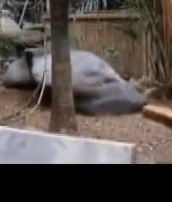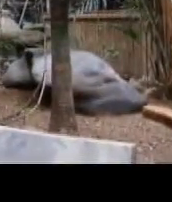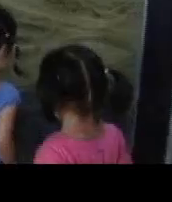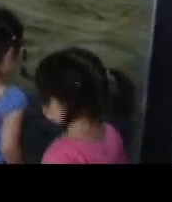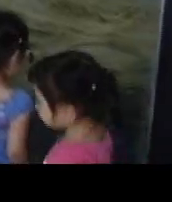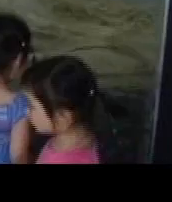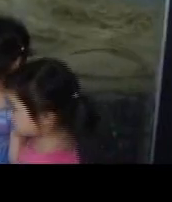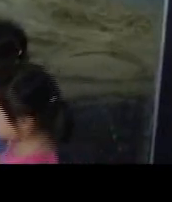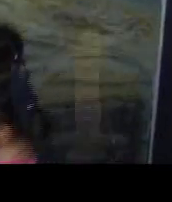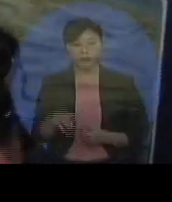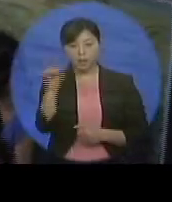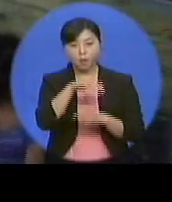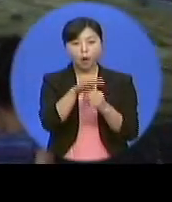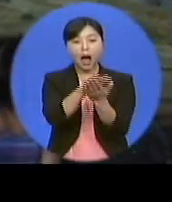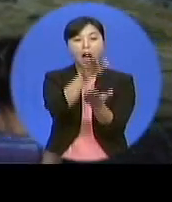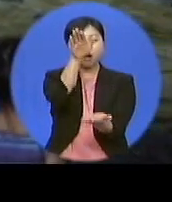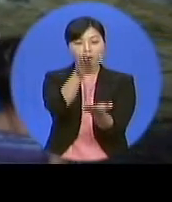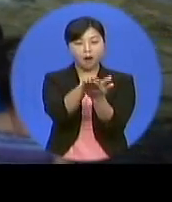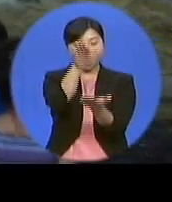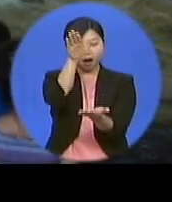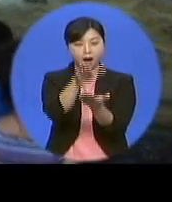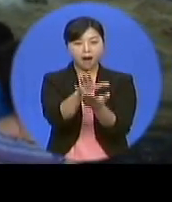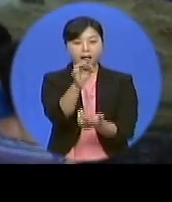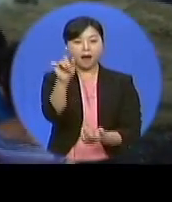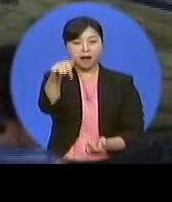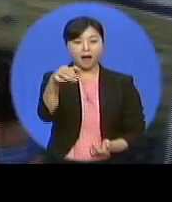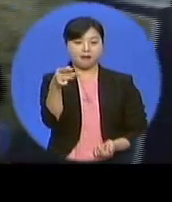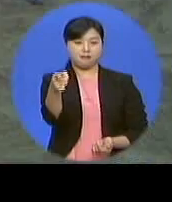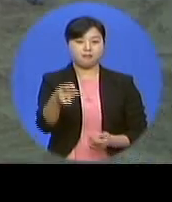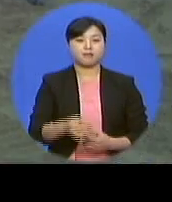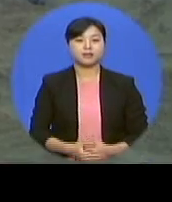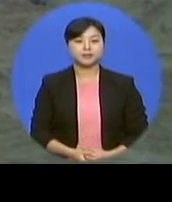아구, 아구, 아구. 아구 봐봐, 아구. 아구.